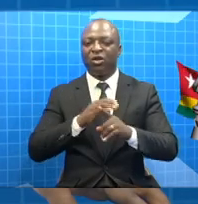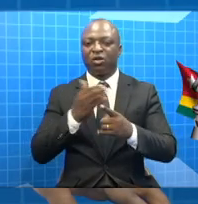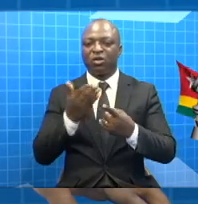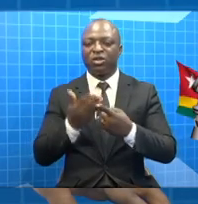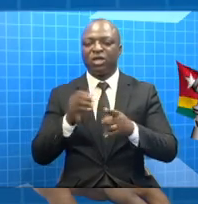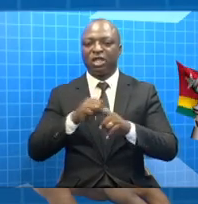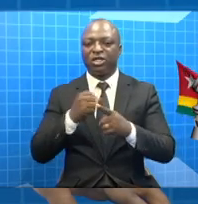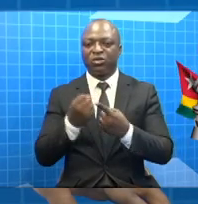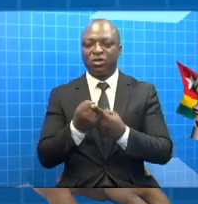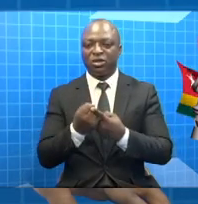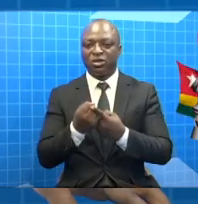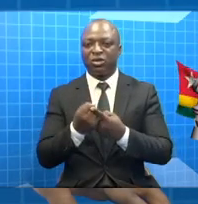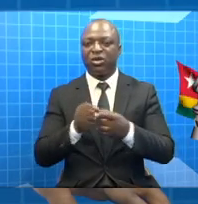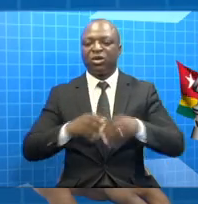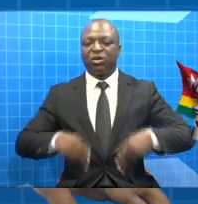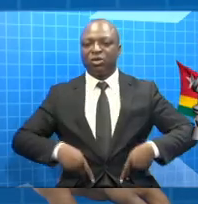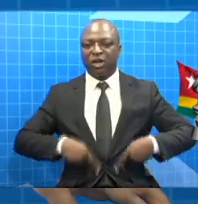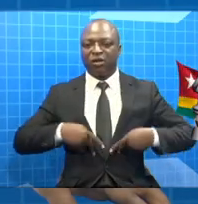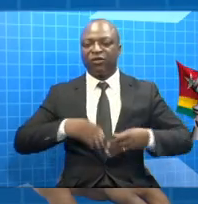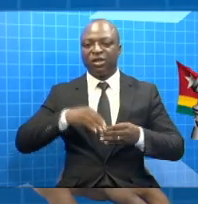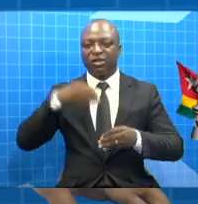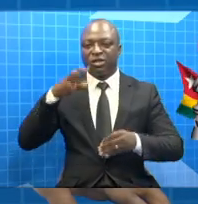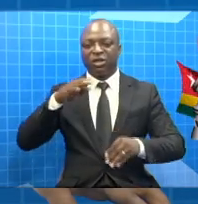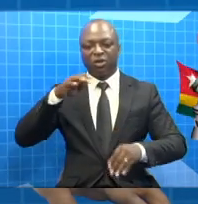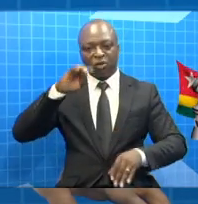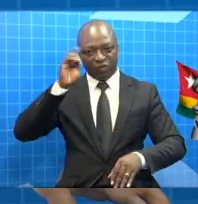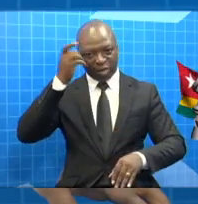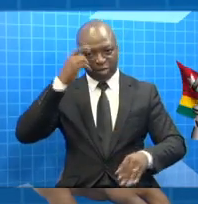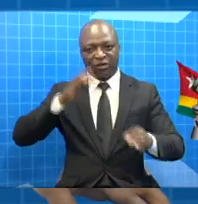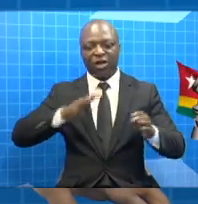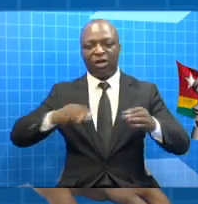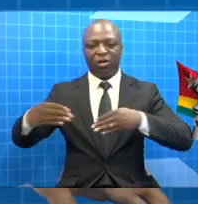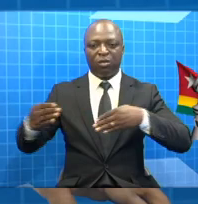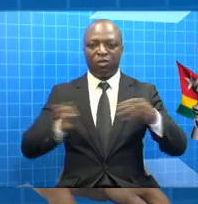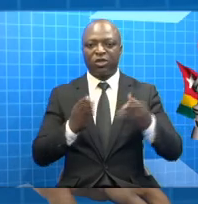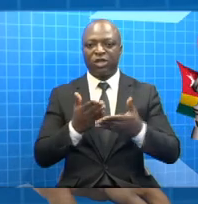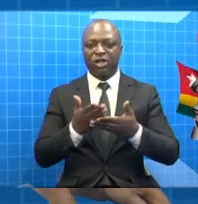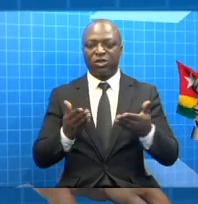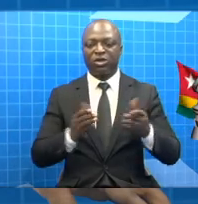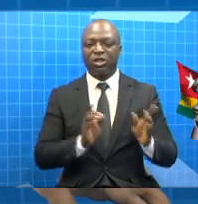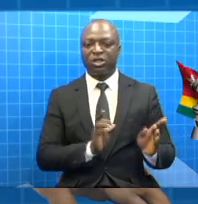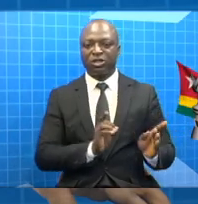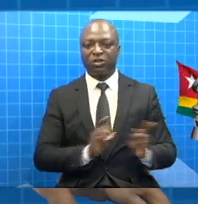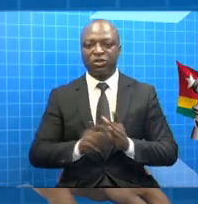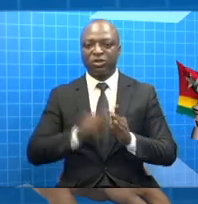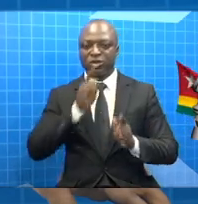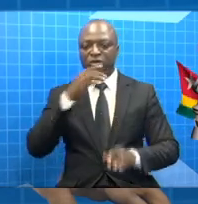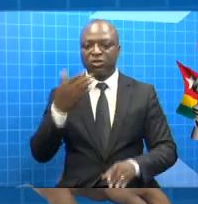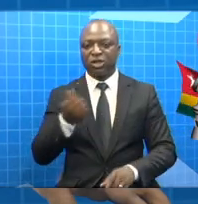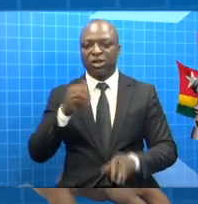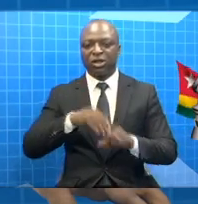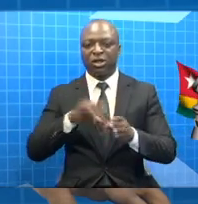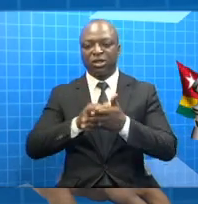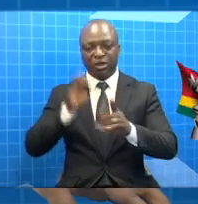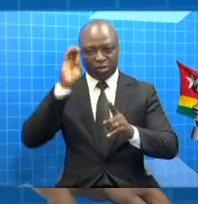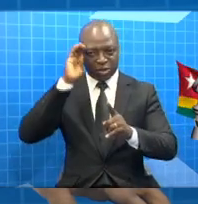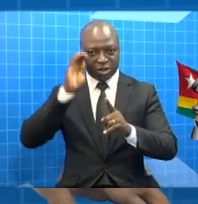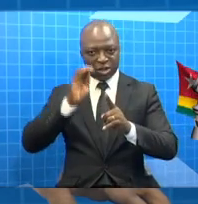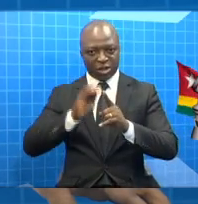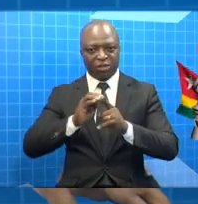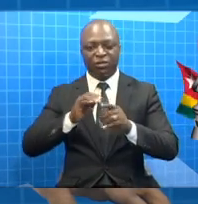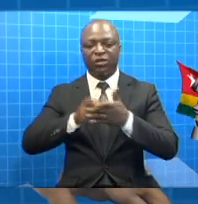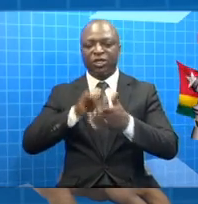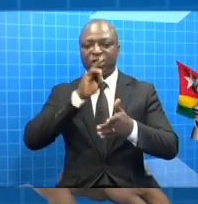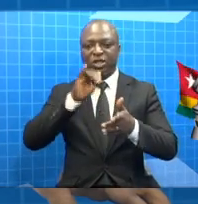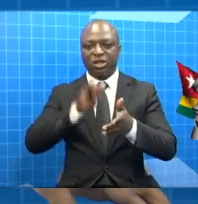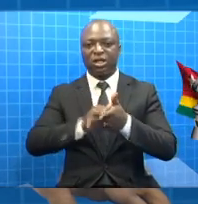la situation de la vie chère. Le gouvernement fait bouger les lignes, des dispositions sont prises dans cette optique. C'est